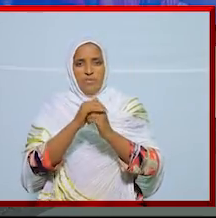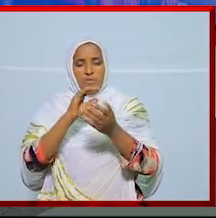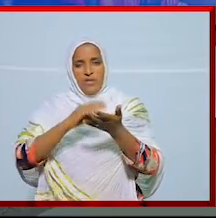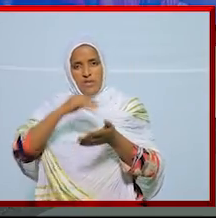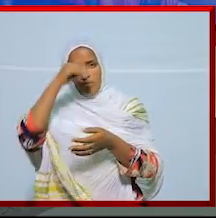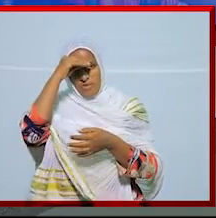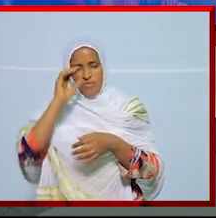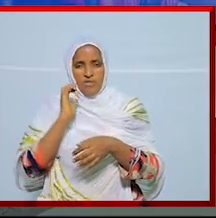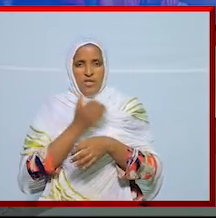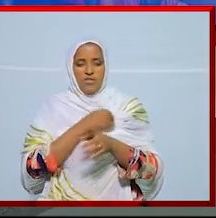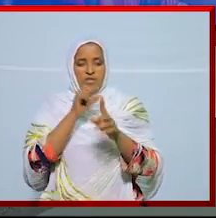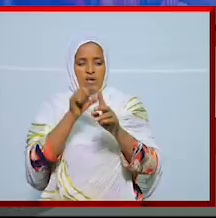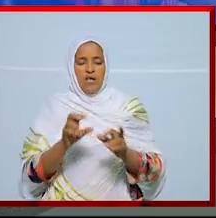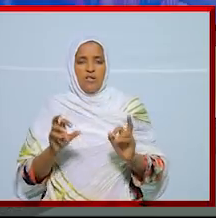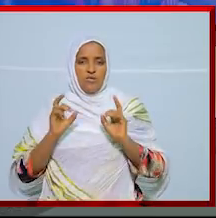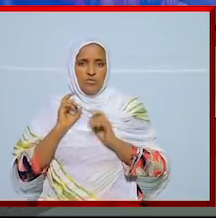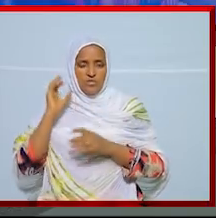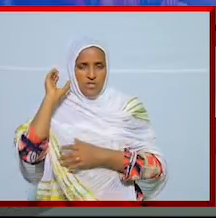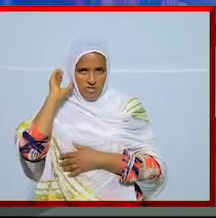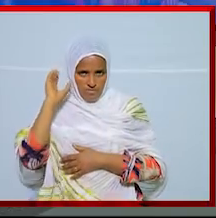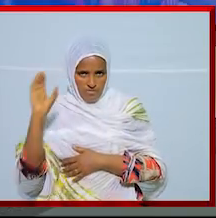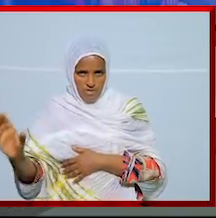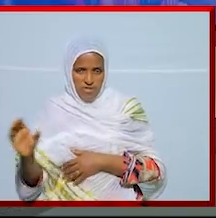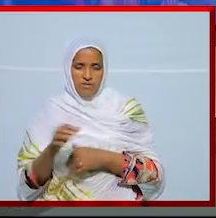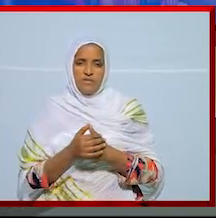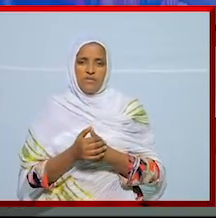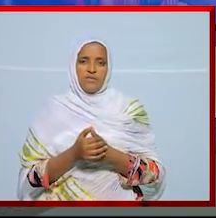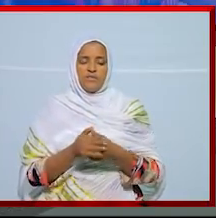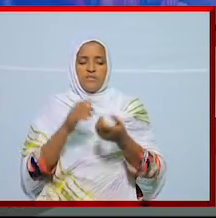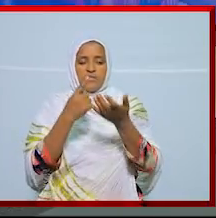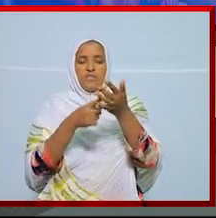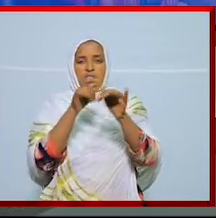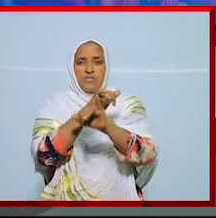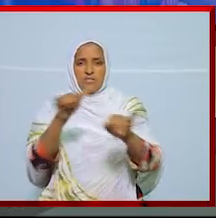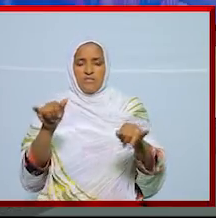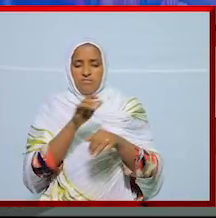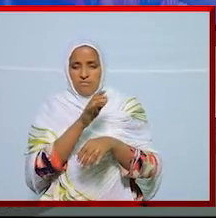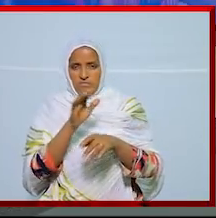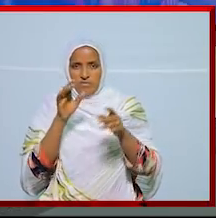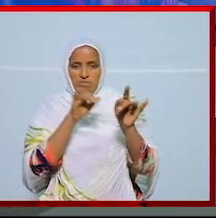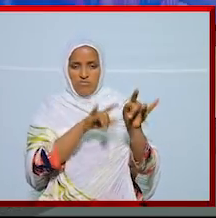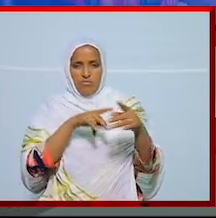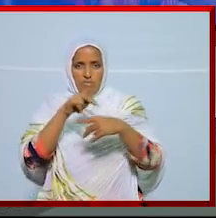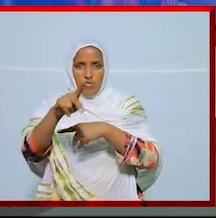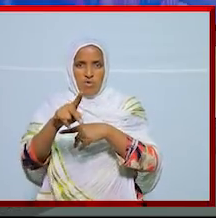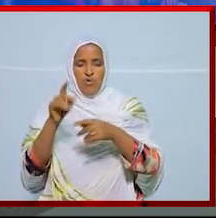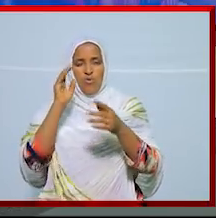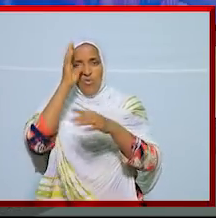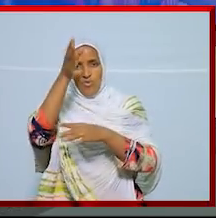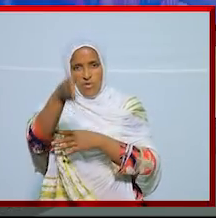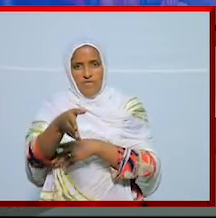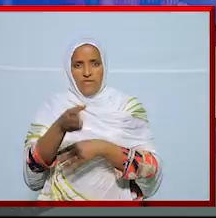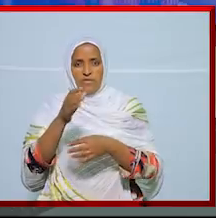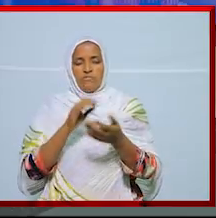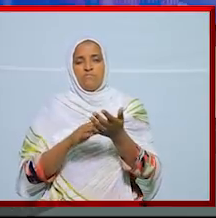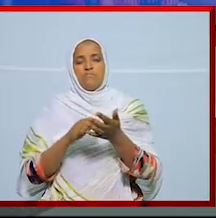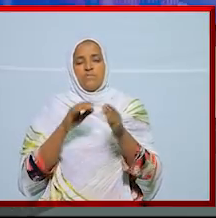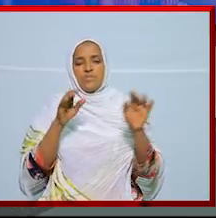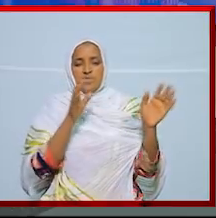አምላክ ለመምህራችን ቃለ ሕይወትን ያሰማልን። እንደዚህ አይነት ተመሳሳይ ዝግጅቶችን